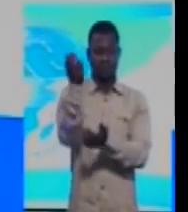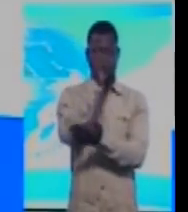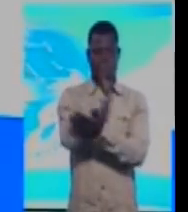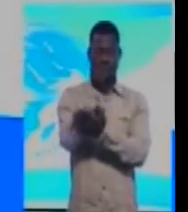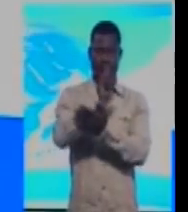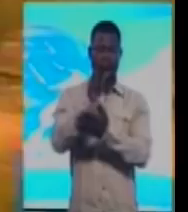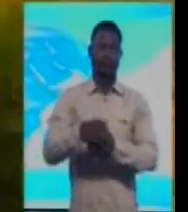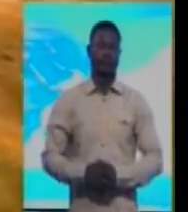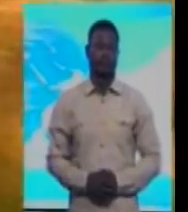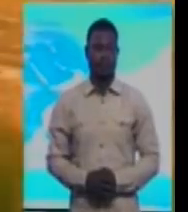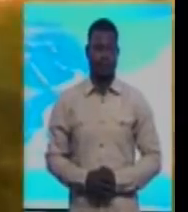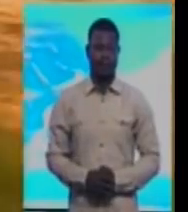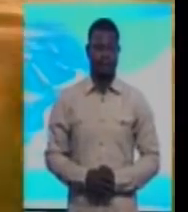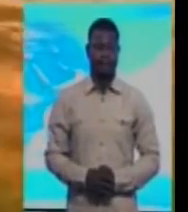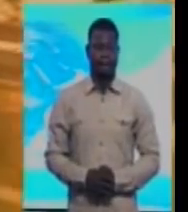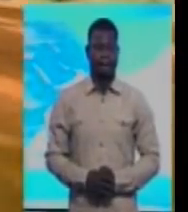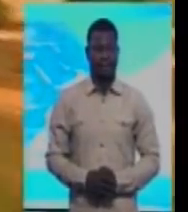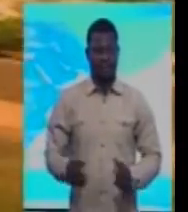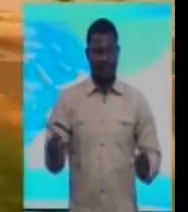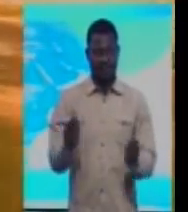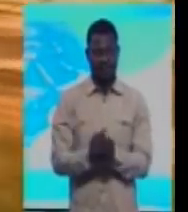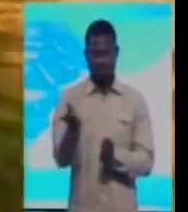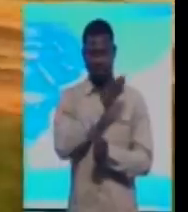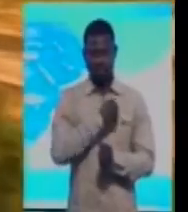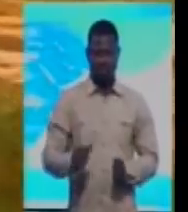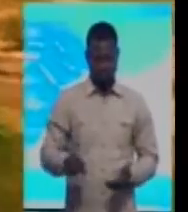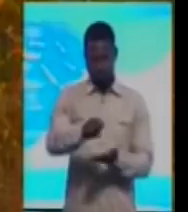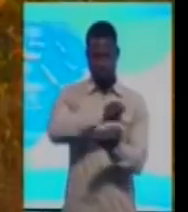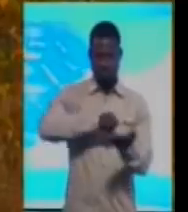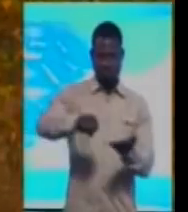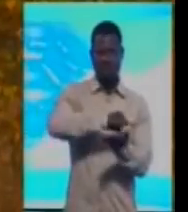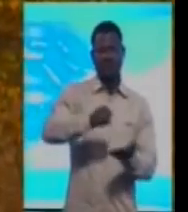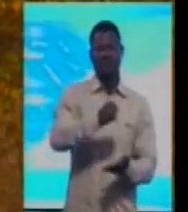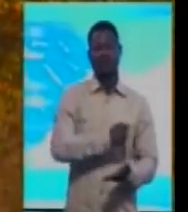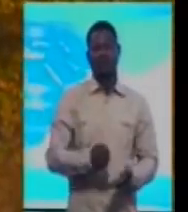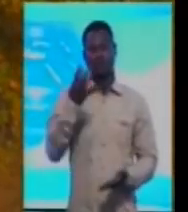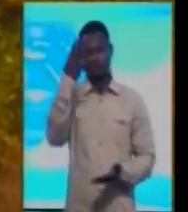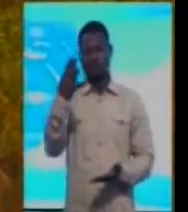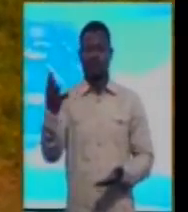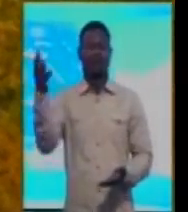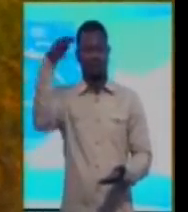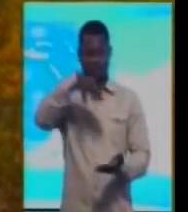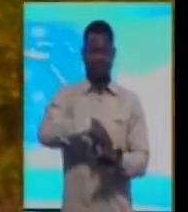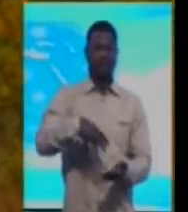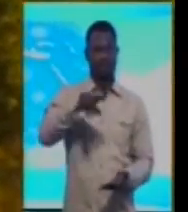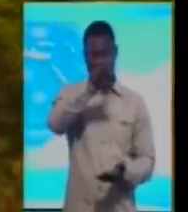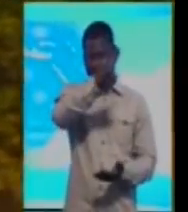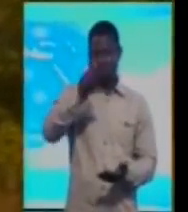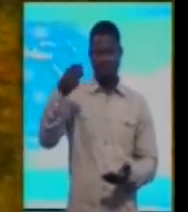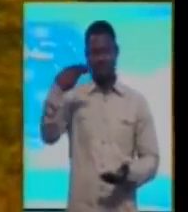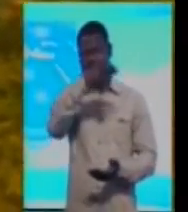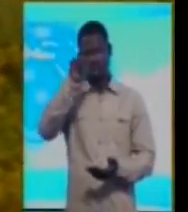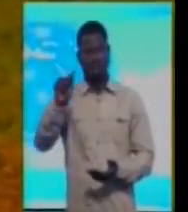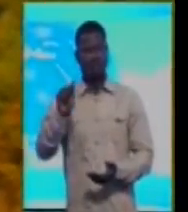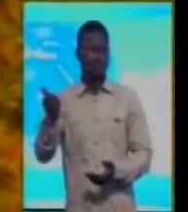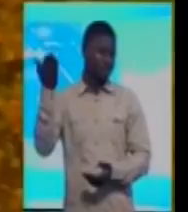Amandine Alalsaga. Avec une superficie de 4100 hectares au départ, la forêt classée de Bisiga dans le plateau